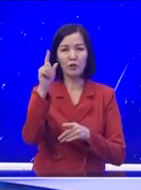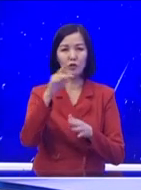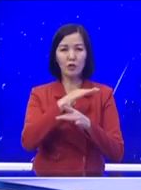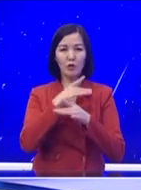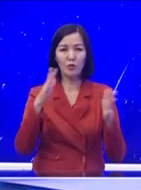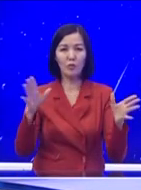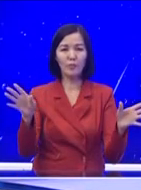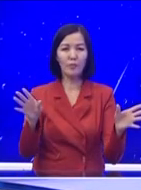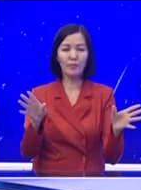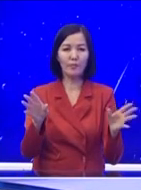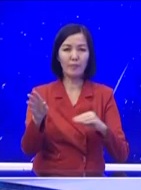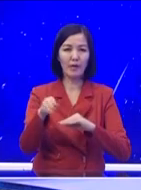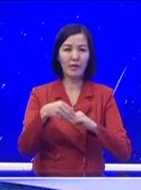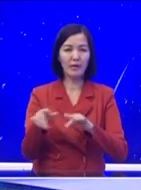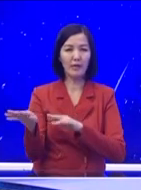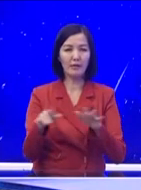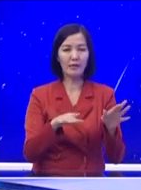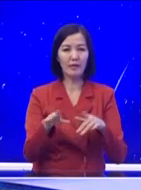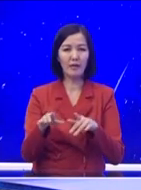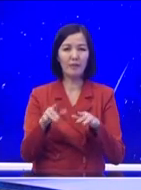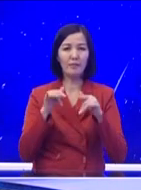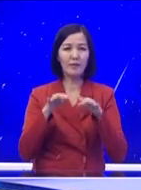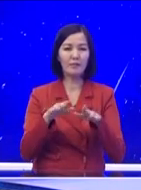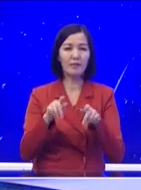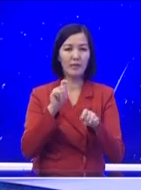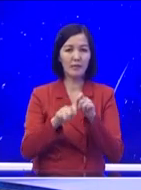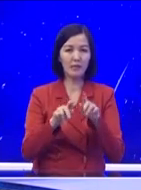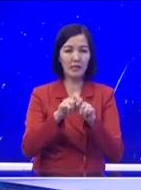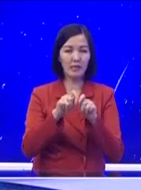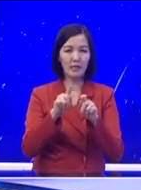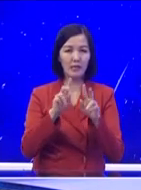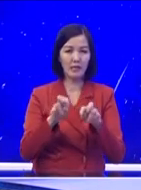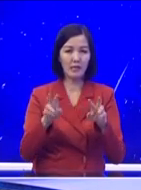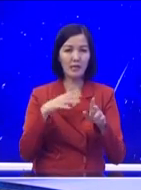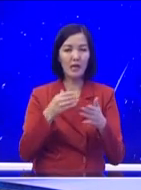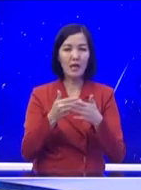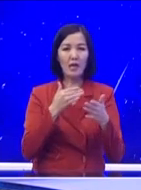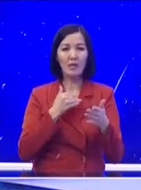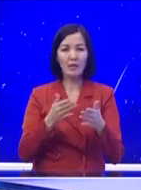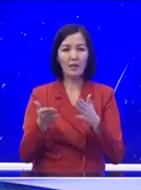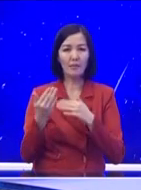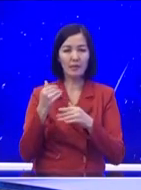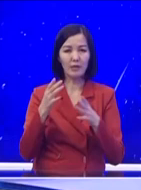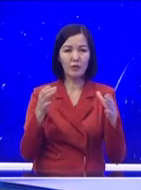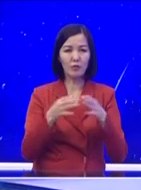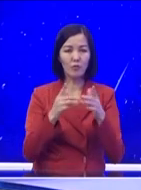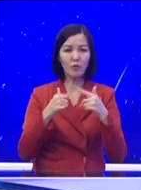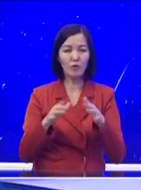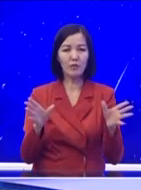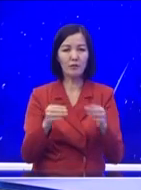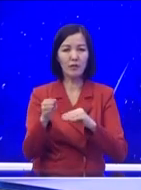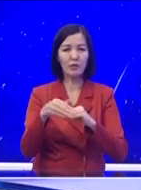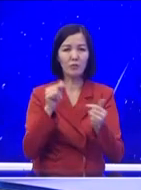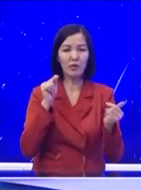көз қысты әрекет анықталып, қылмыстық іс қозғалды. Мұндай әрекеттің алдын алу үшін былтыр өңірде арнайы топ құрылды.